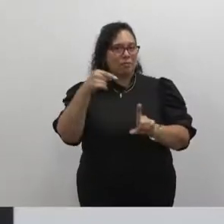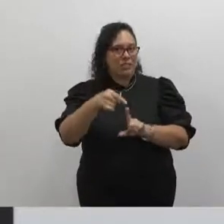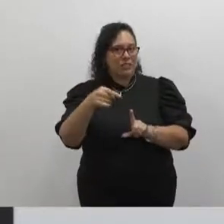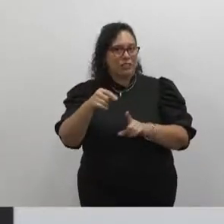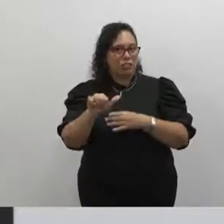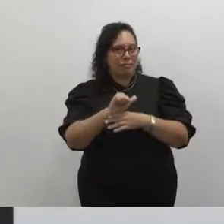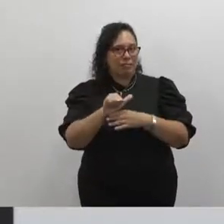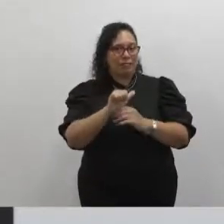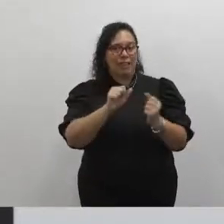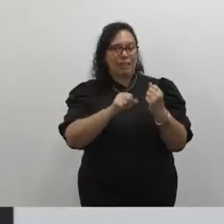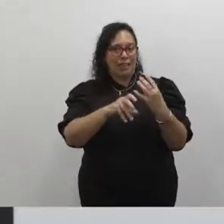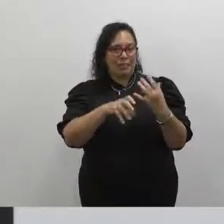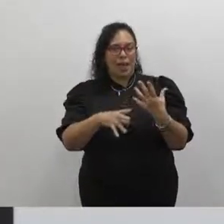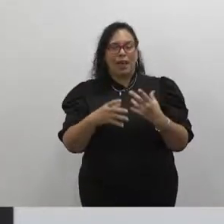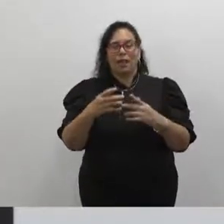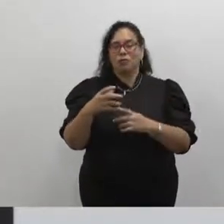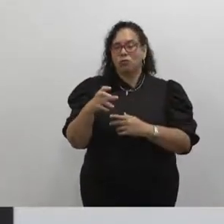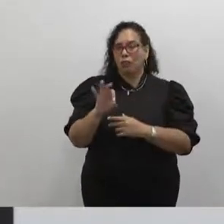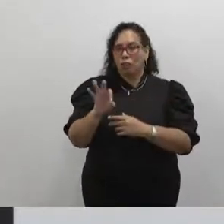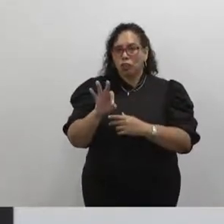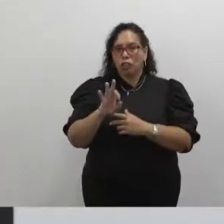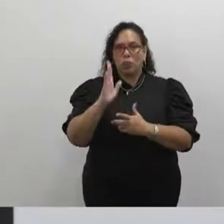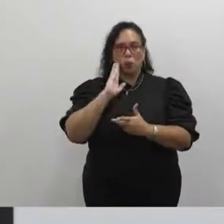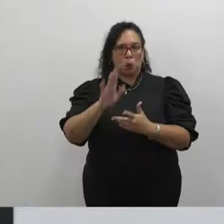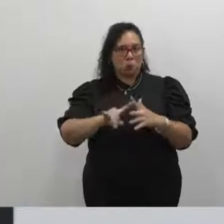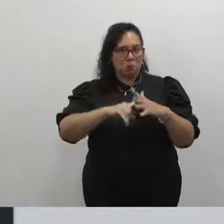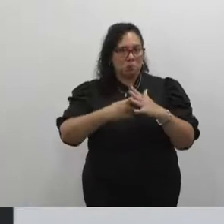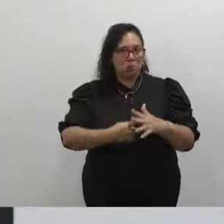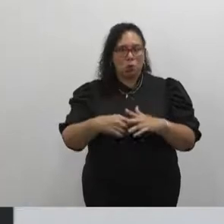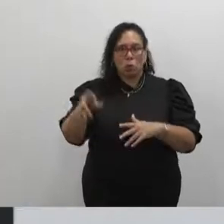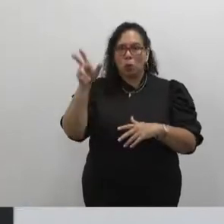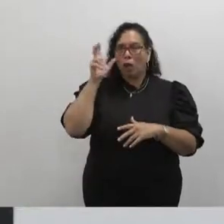smart thoa, chấm mũi khnề,